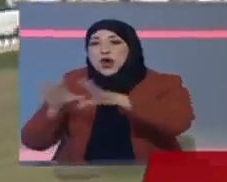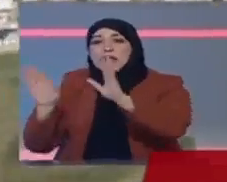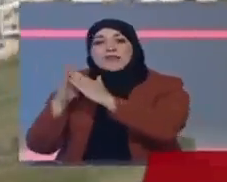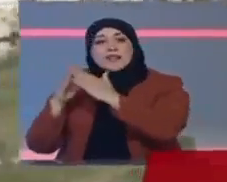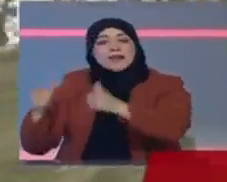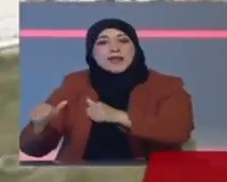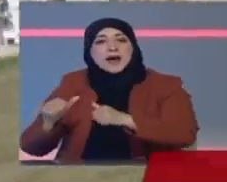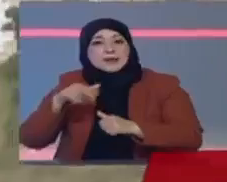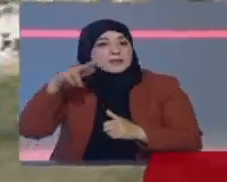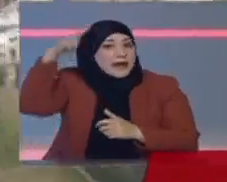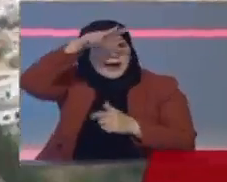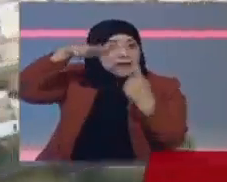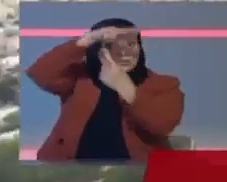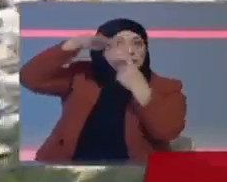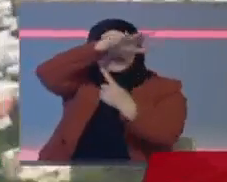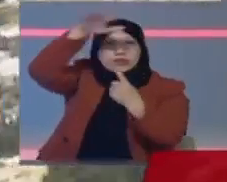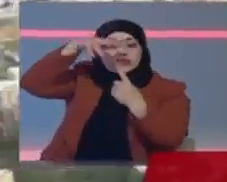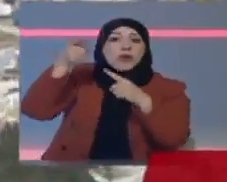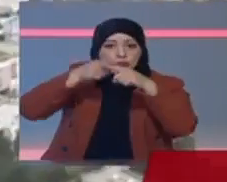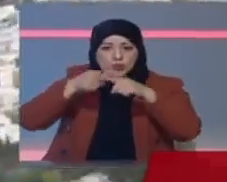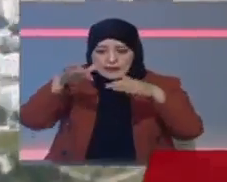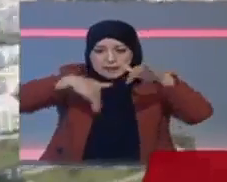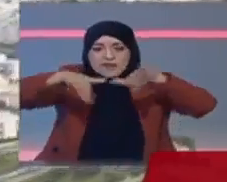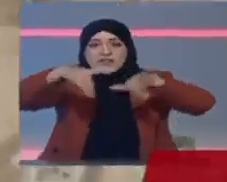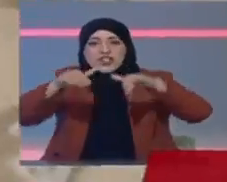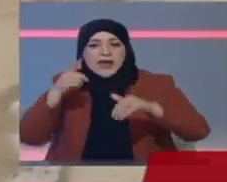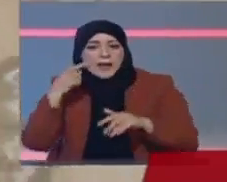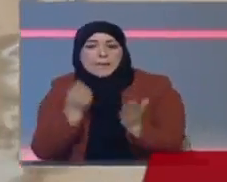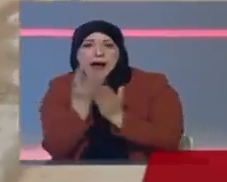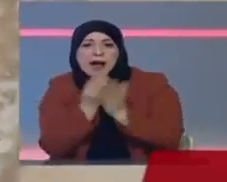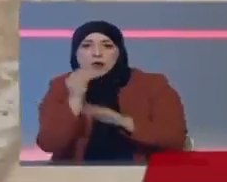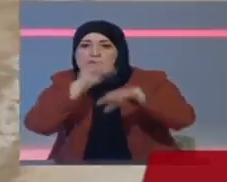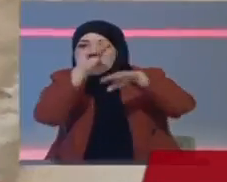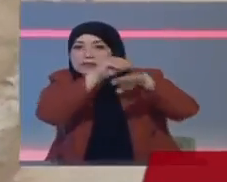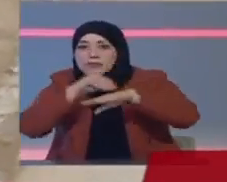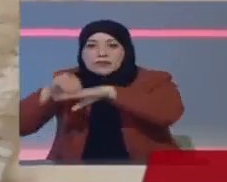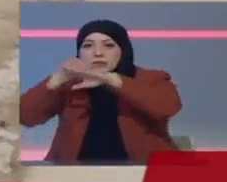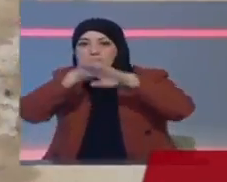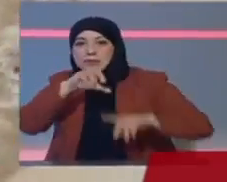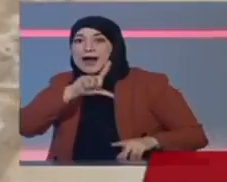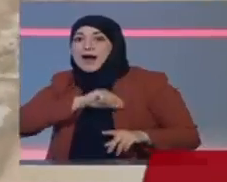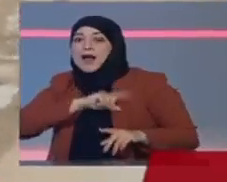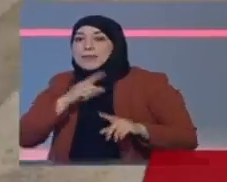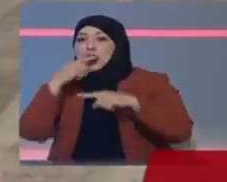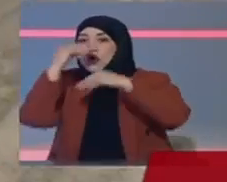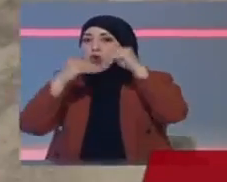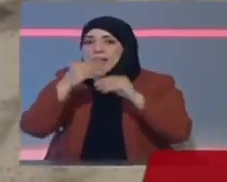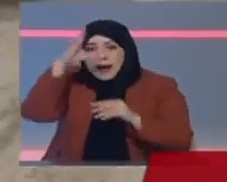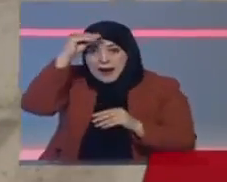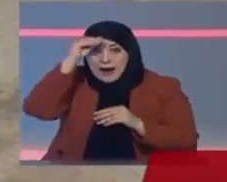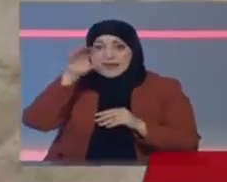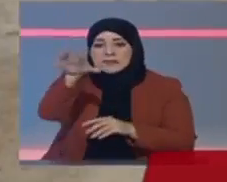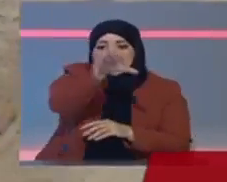الى الارض ترصد المعلومه اذا تبلغ لتتحرك قوات الحرس الوطني في دوريات